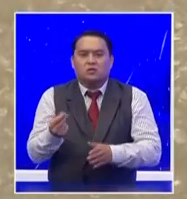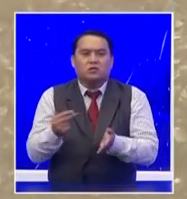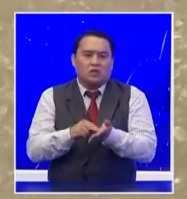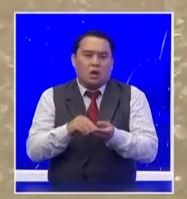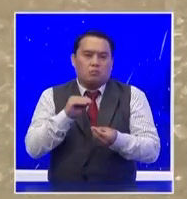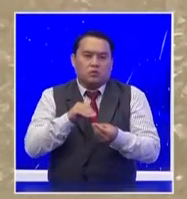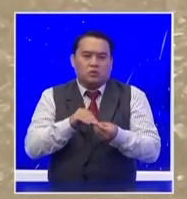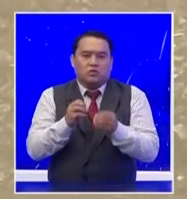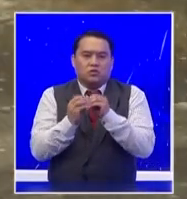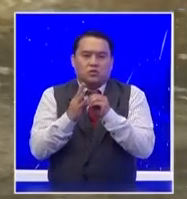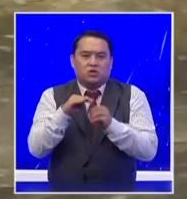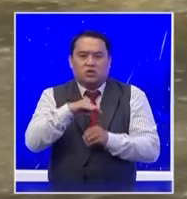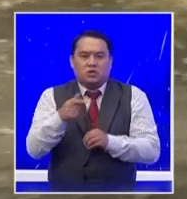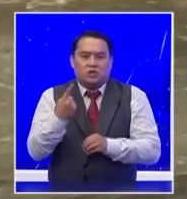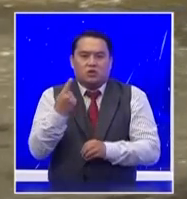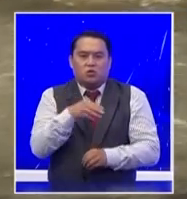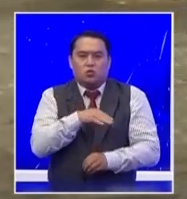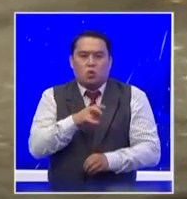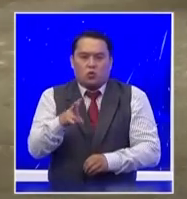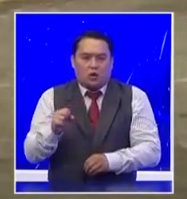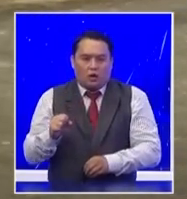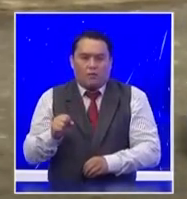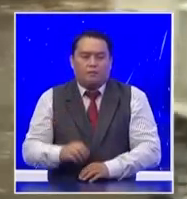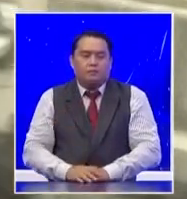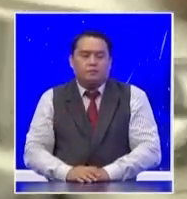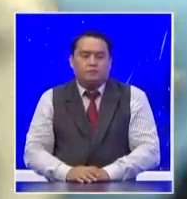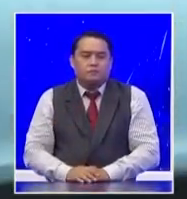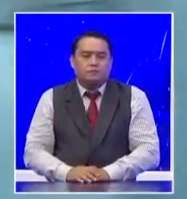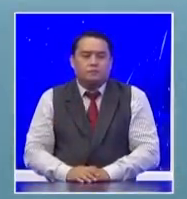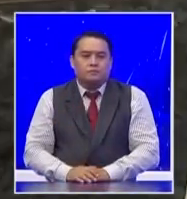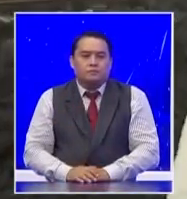прошлого года – 14 тысяч тенге за тонну без учета доставки.